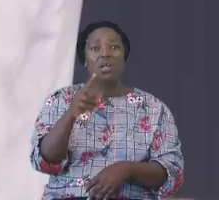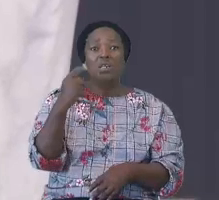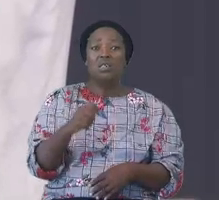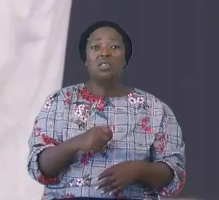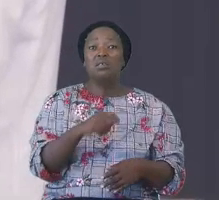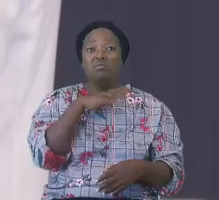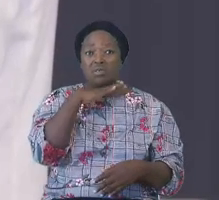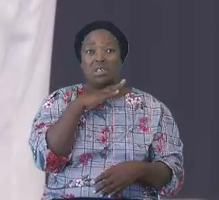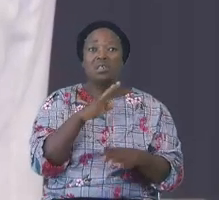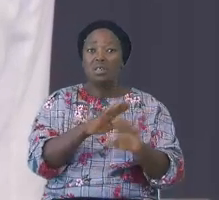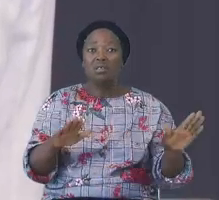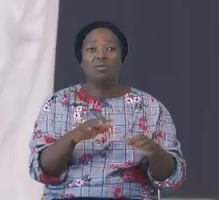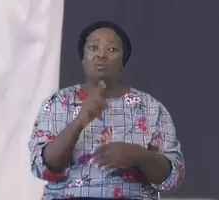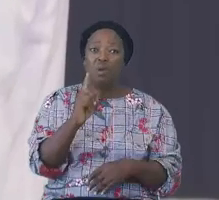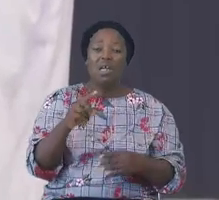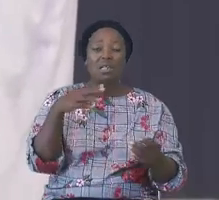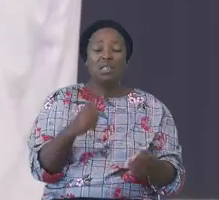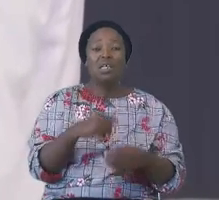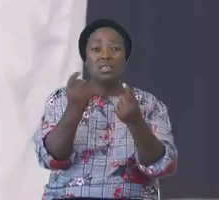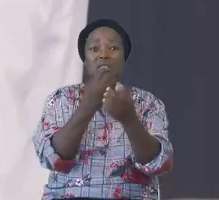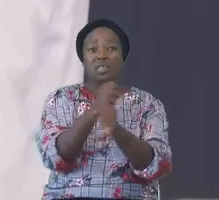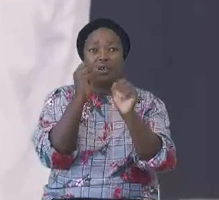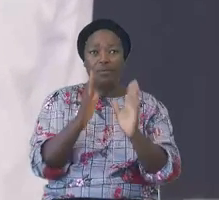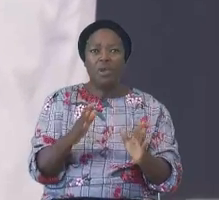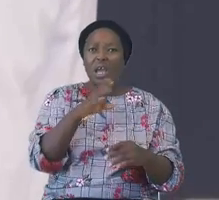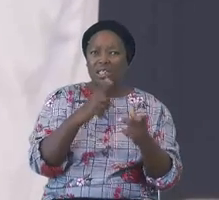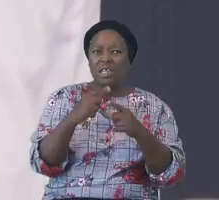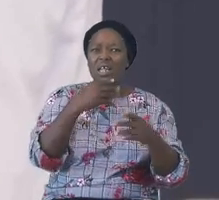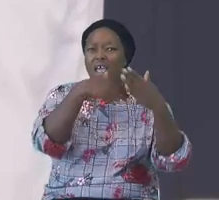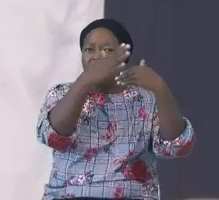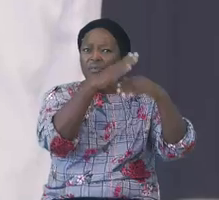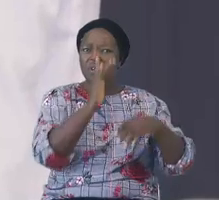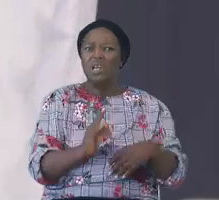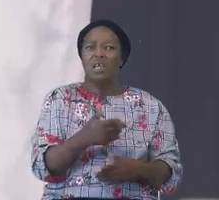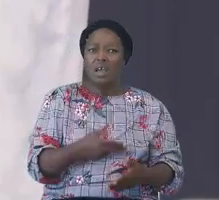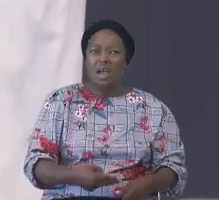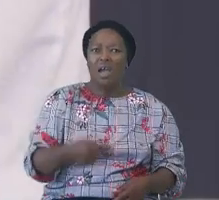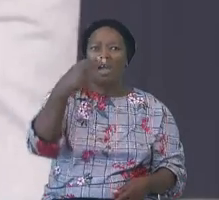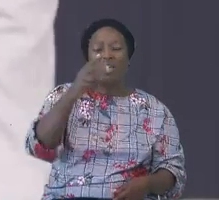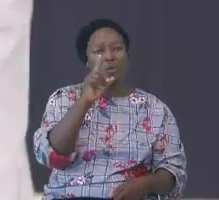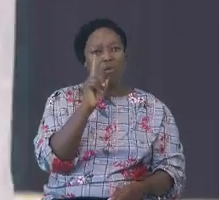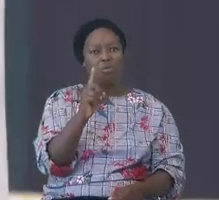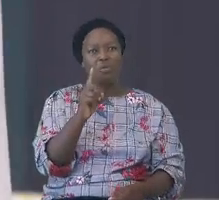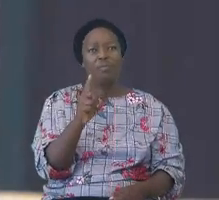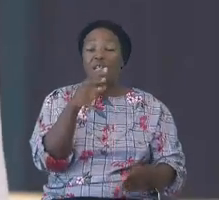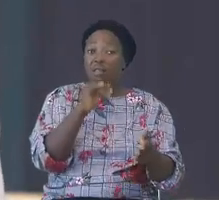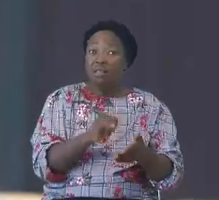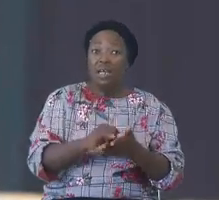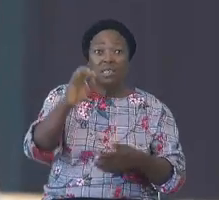abandonné? Afin, lui, celui qui n'a pas de péché, celui qui est sans tâche, le Sauveur,